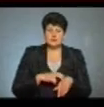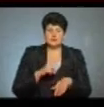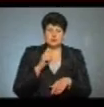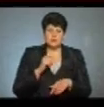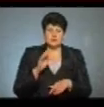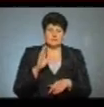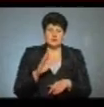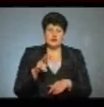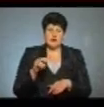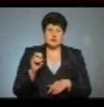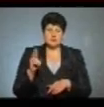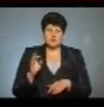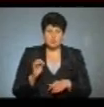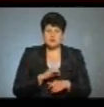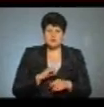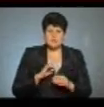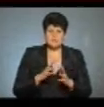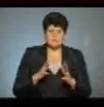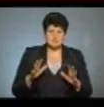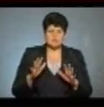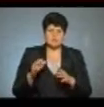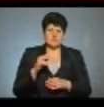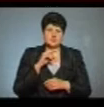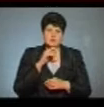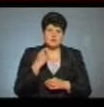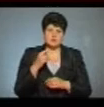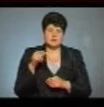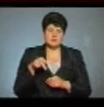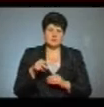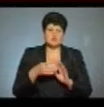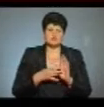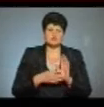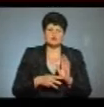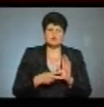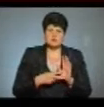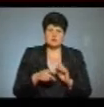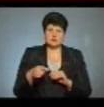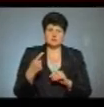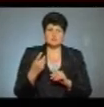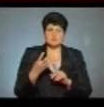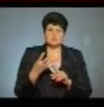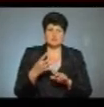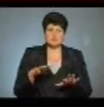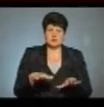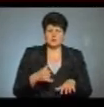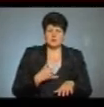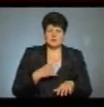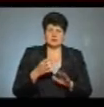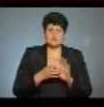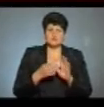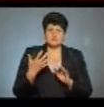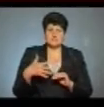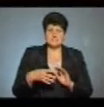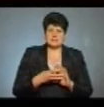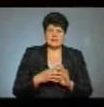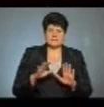Віктор Ляшко, найбільше випадків у Чернівецькій області – 2097, Тернопільщина на четвертому місці, у нас